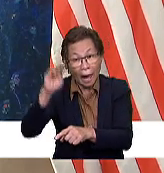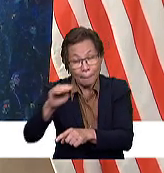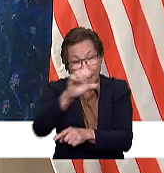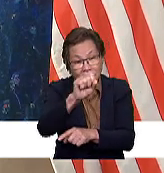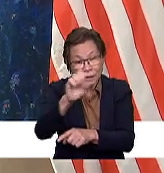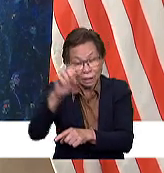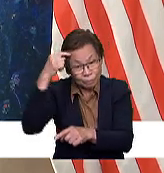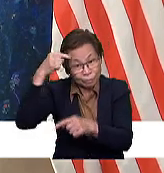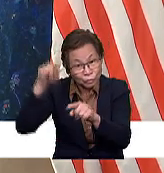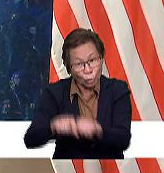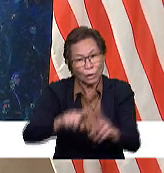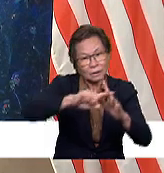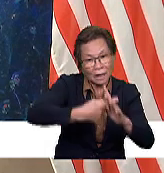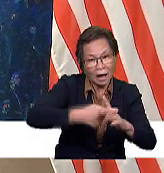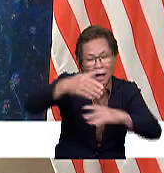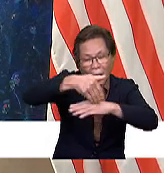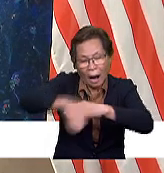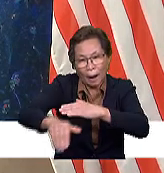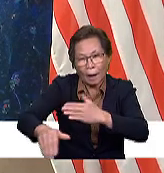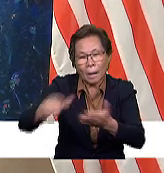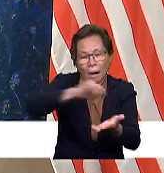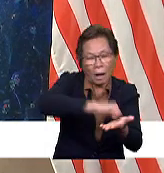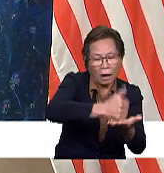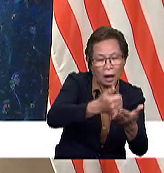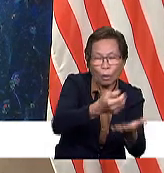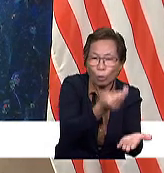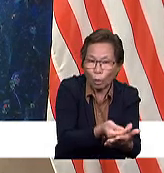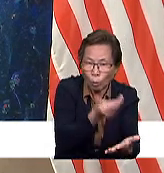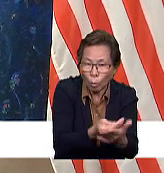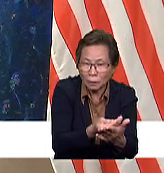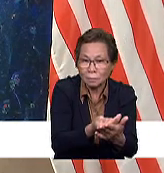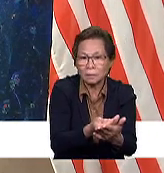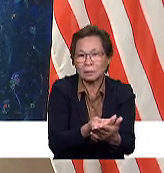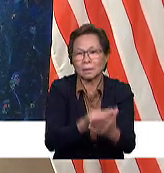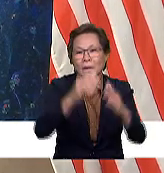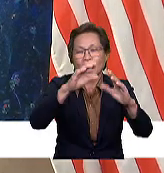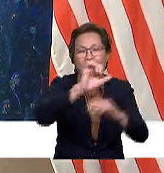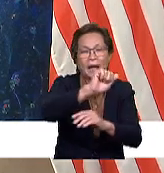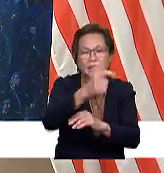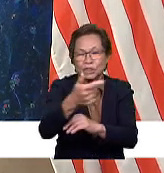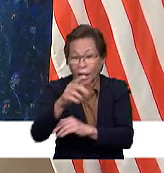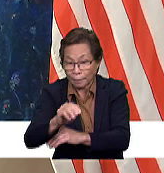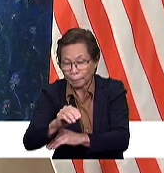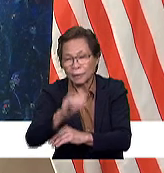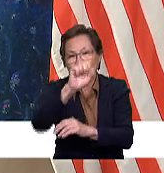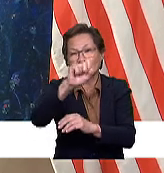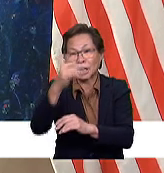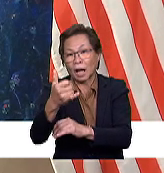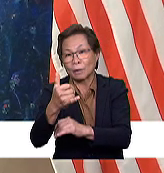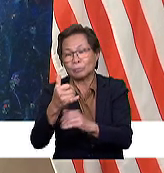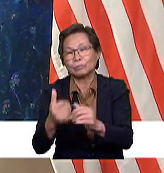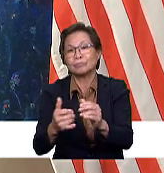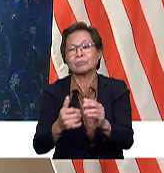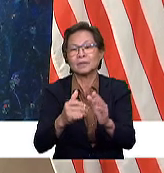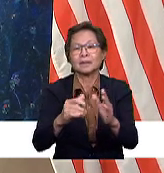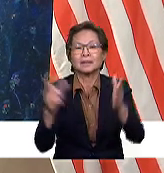pelanjutan untuk penghantaran penyet keuangan pelaksanaan musyawarah tahunan bagi sakit awam yang